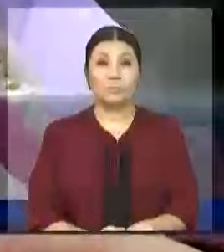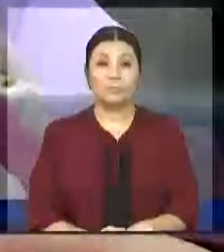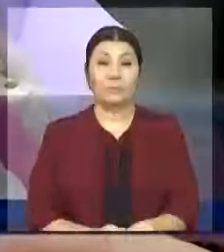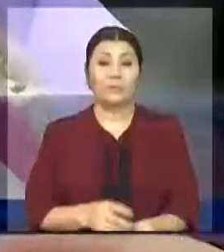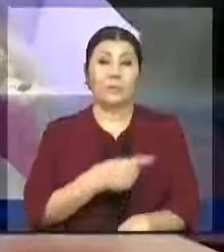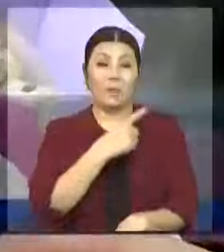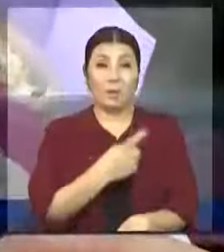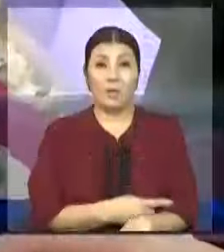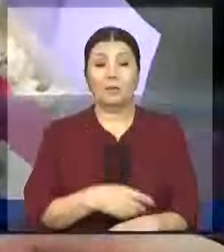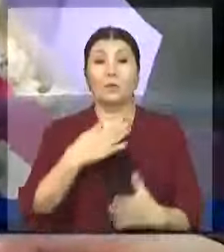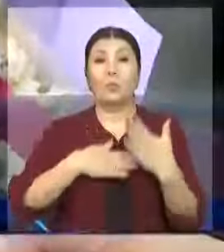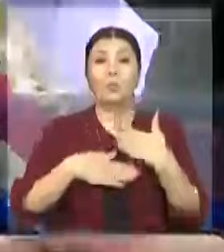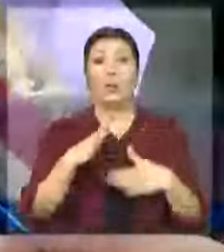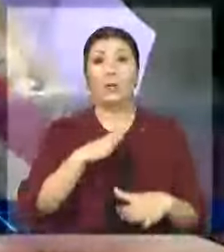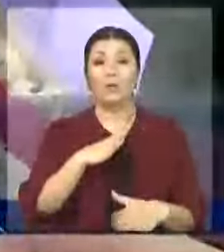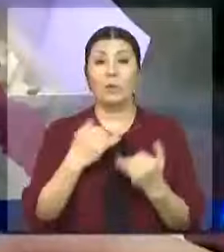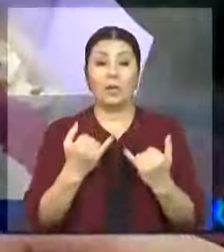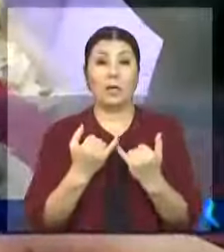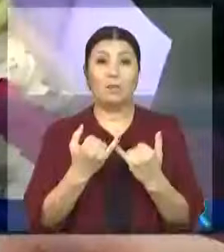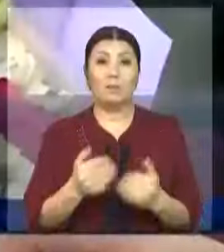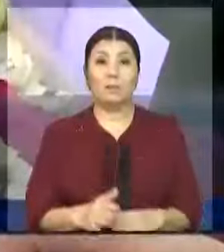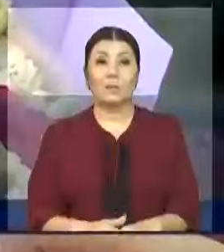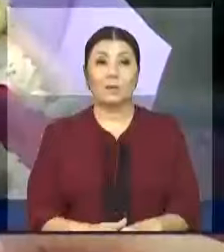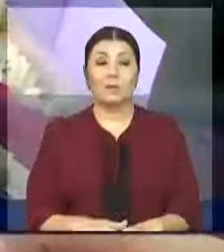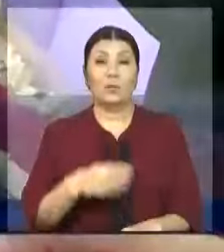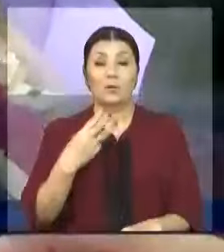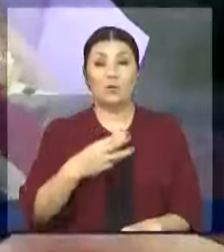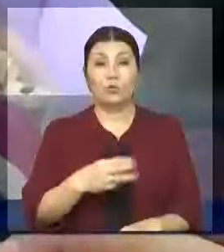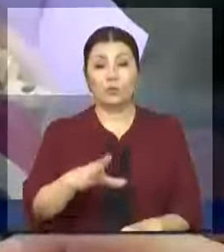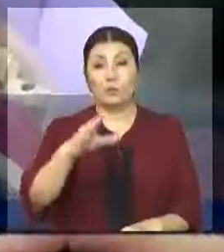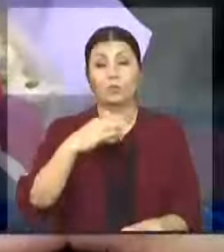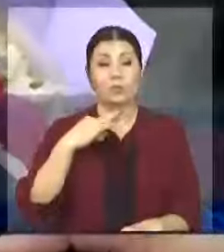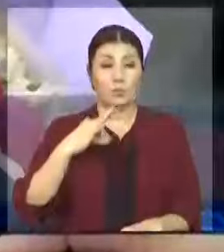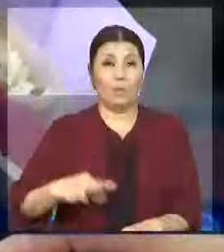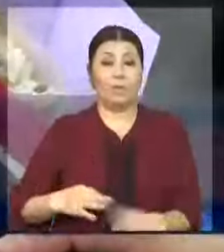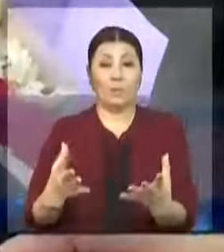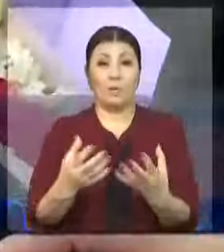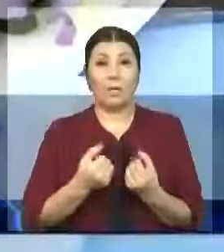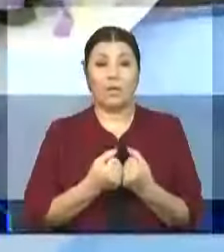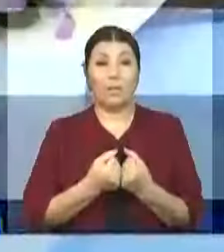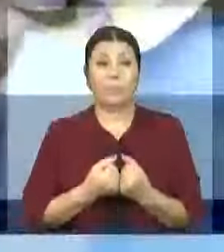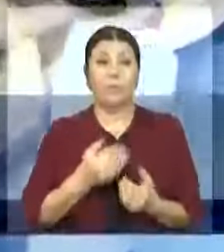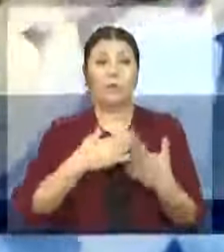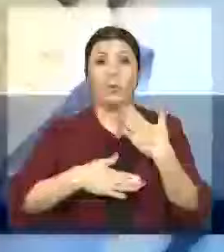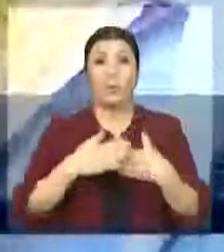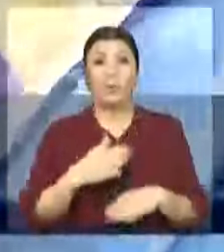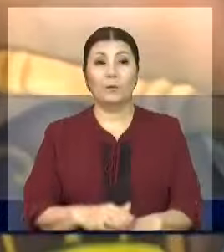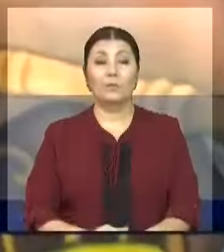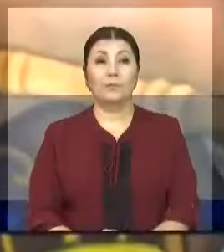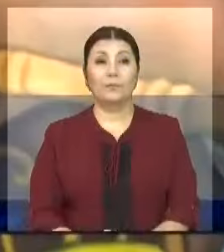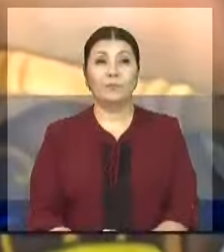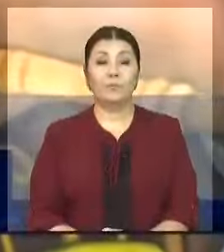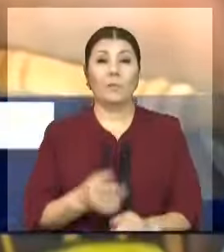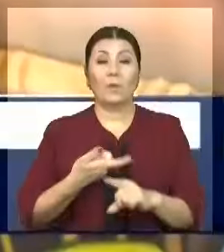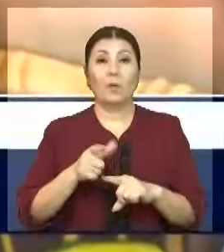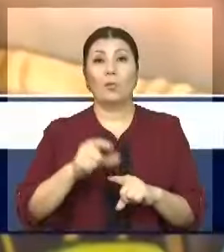қатты қуанған болатынбыз. Қазір Аллаға шүкір, үш ұлымды қолыма алып, қатты қуанып отырмын өзім. Қуаныштымын